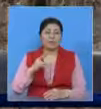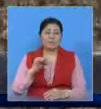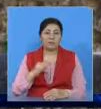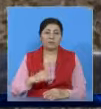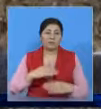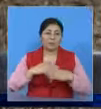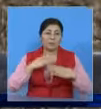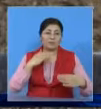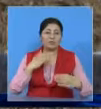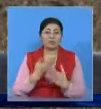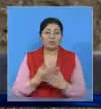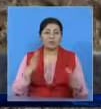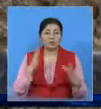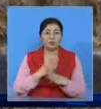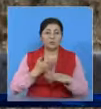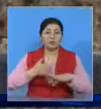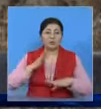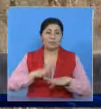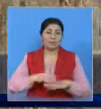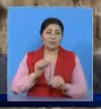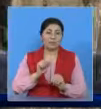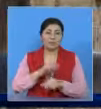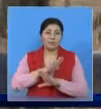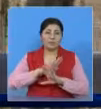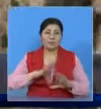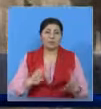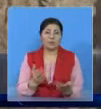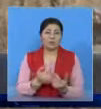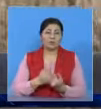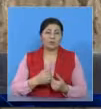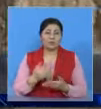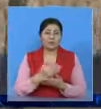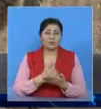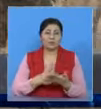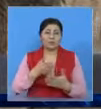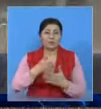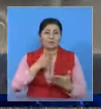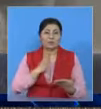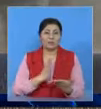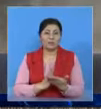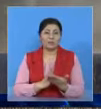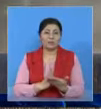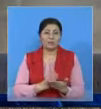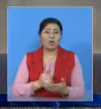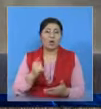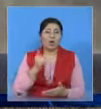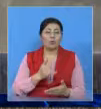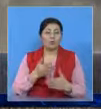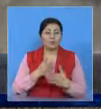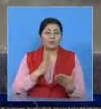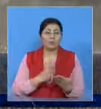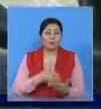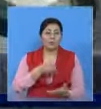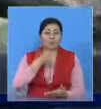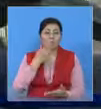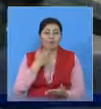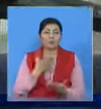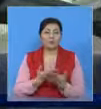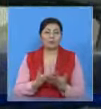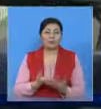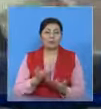площадей. Сложные климатические условия не позволяют в полной мере получать урожай зерновых, однако урожайность масличных культур на хорошем уровне. В